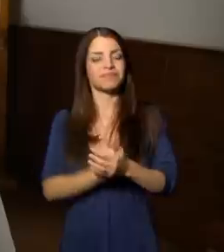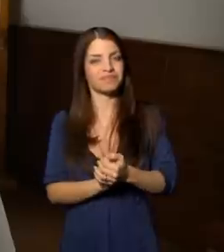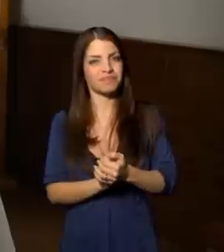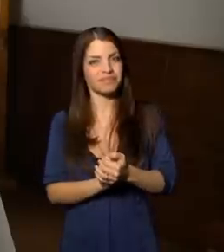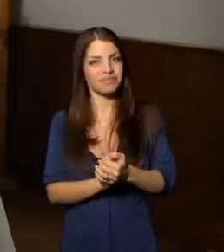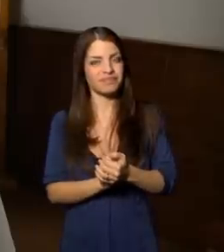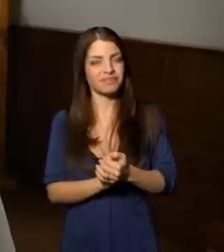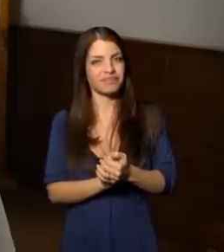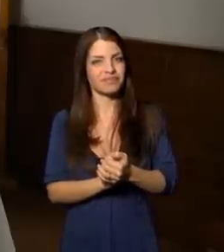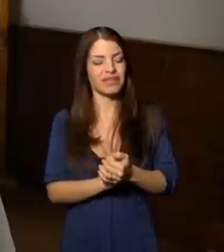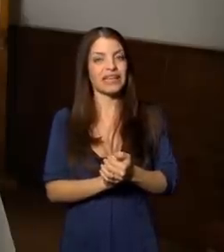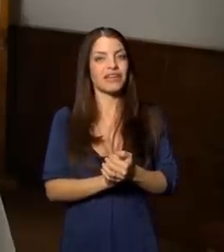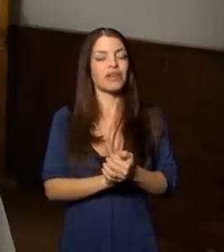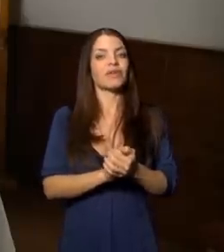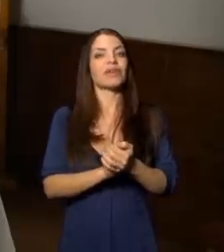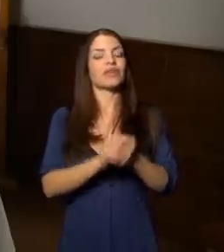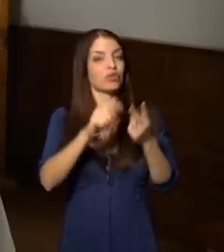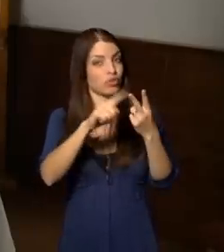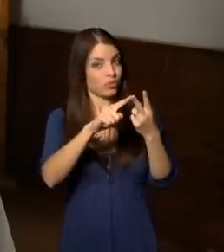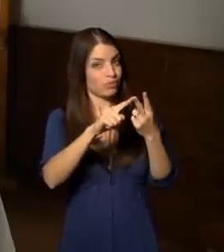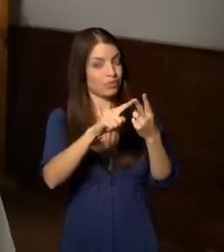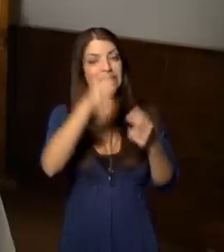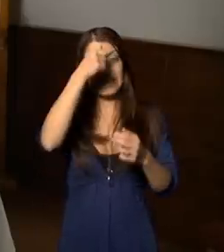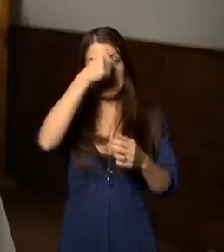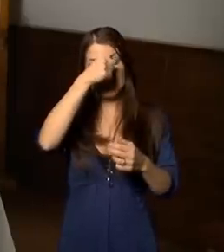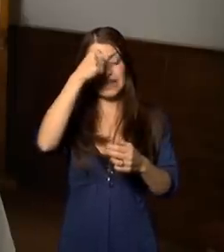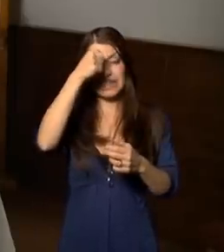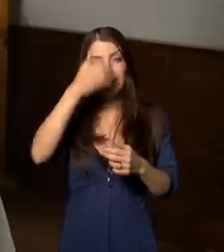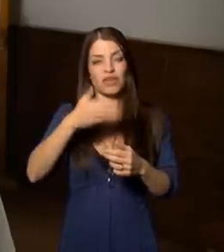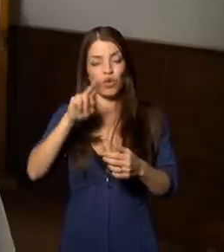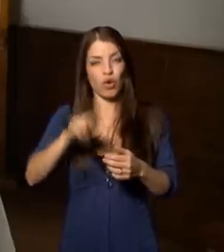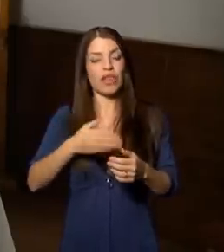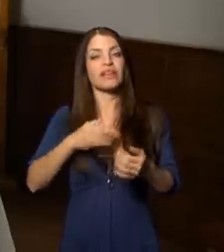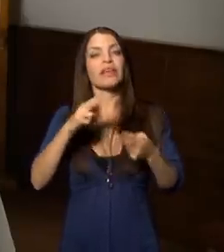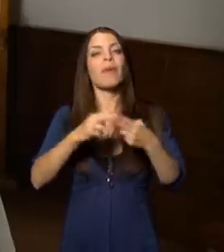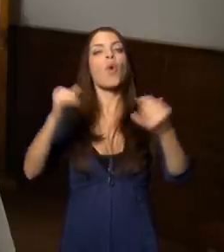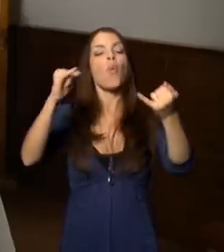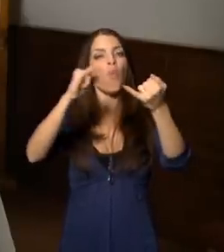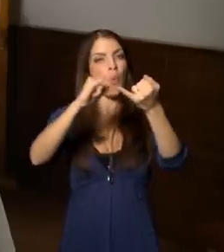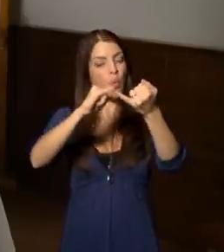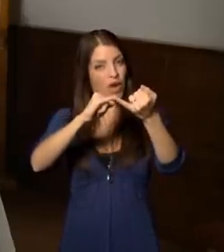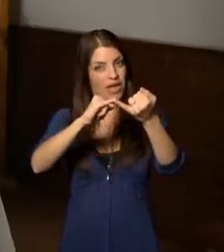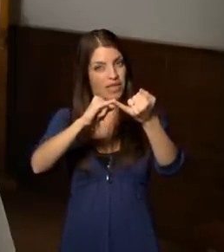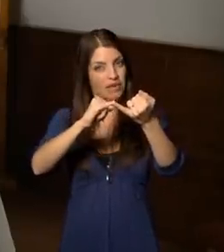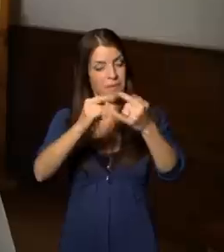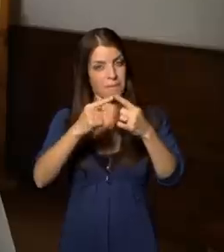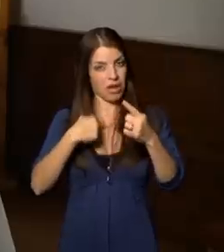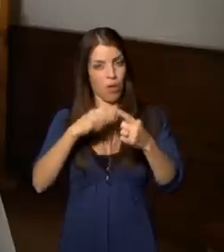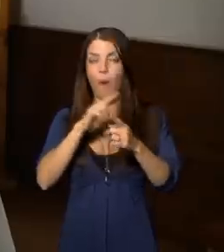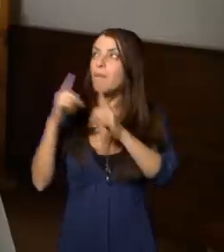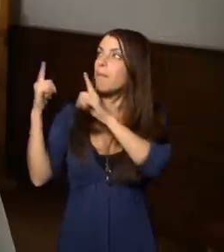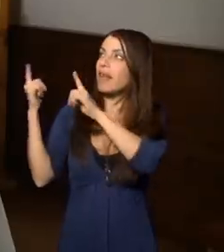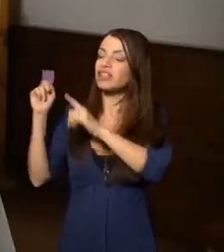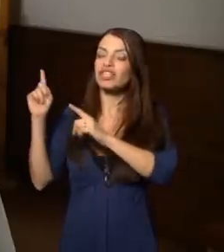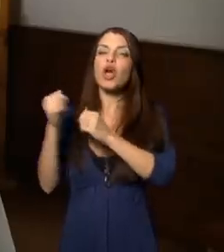In-nisrani irid ukoll jagħmel xi darba f'ħajtu wieda miegħu innifsu u ma' Alla li se